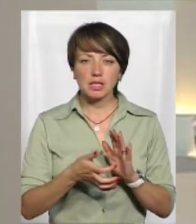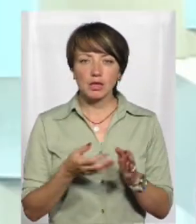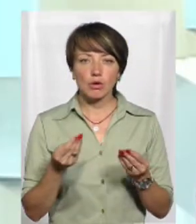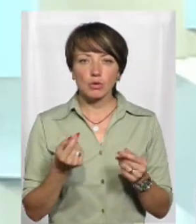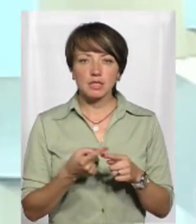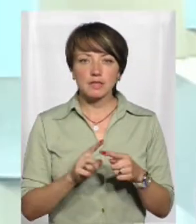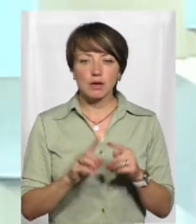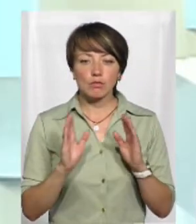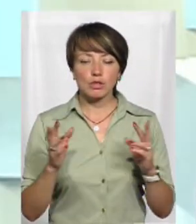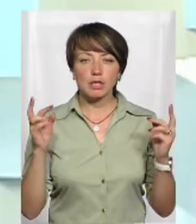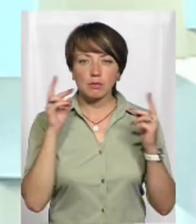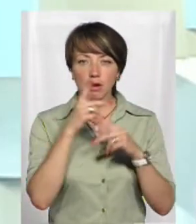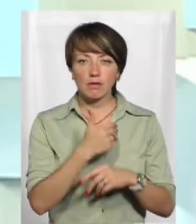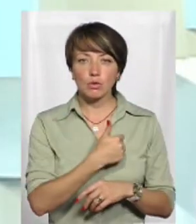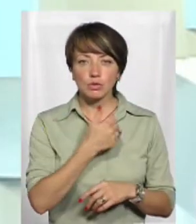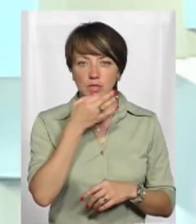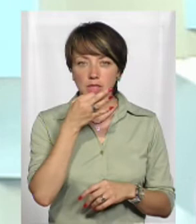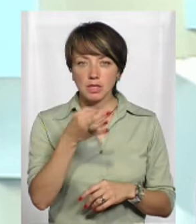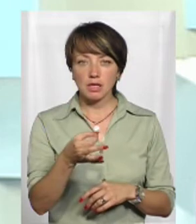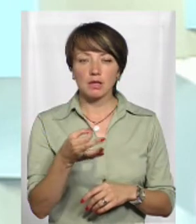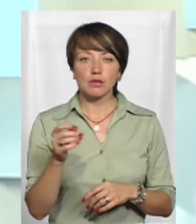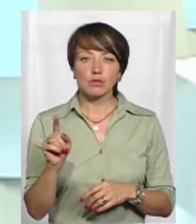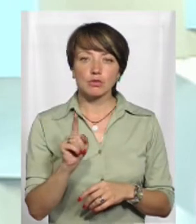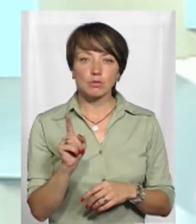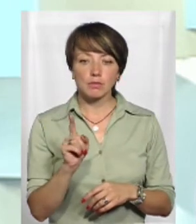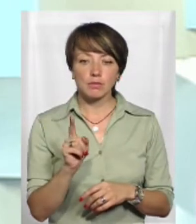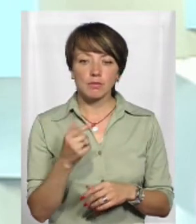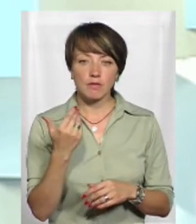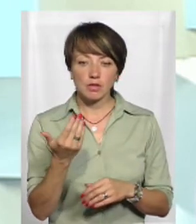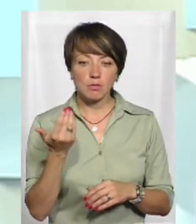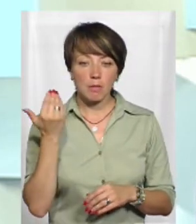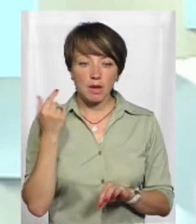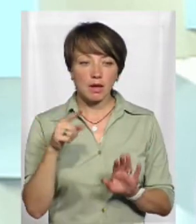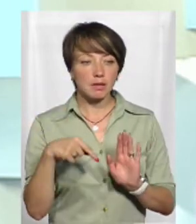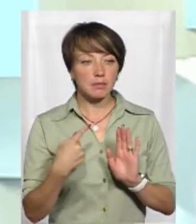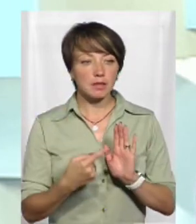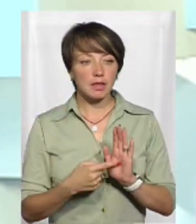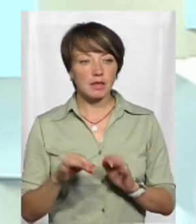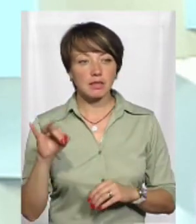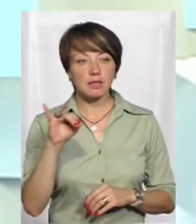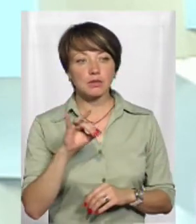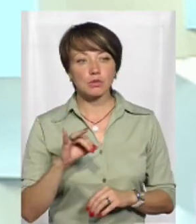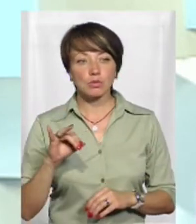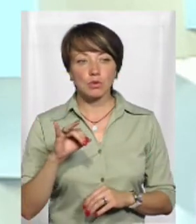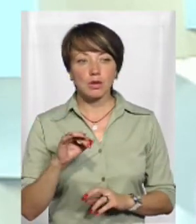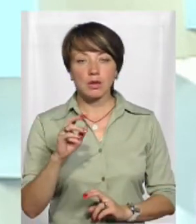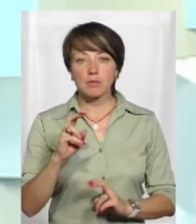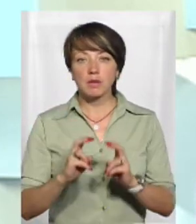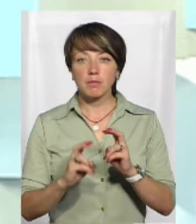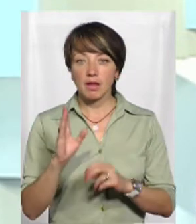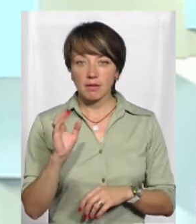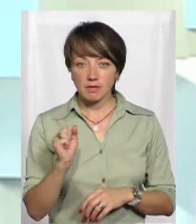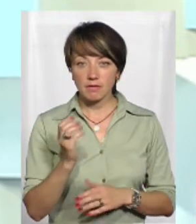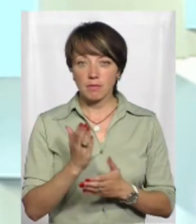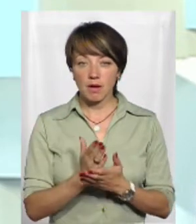буде неправильно. Я хочу сказати, ще прокоментувати ваше попереднє питання, тому що історія підприємства має велике